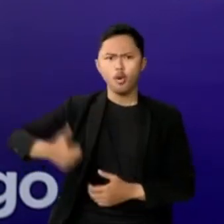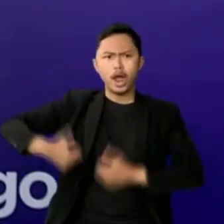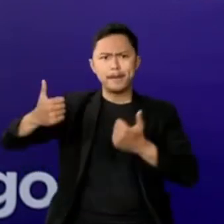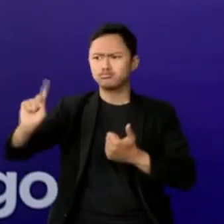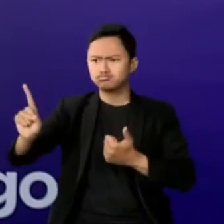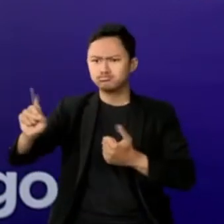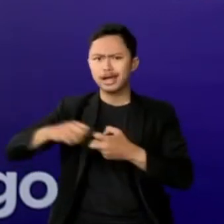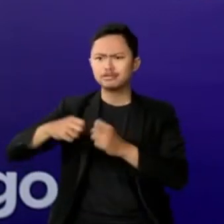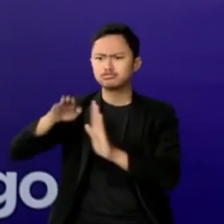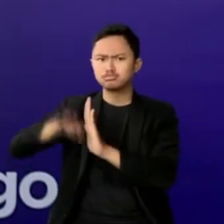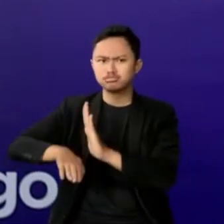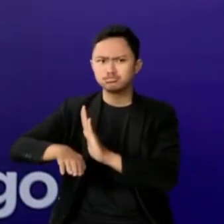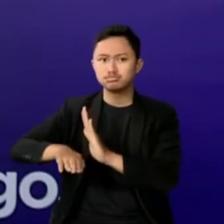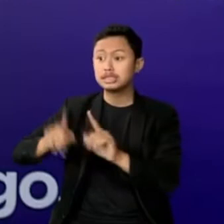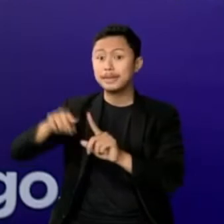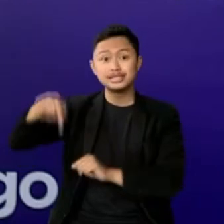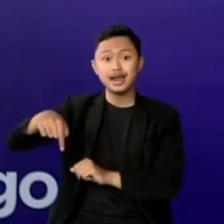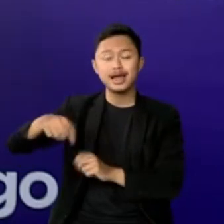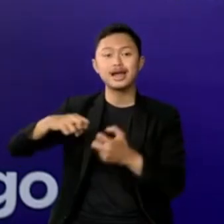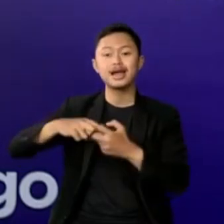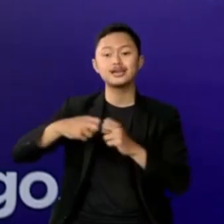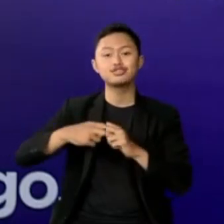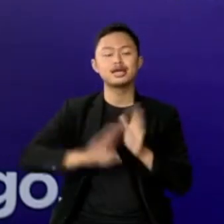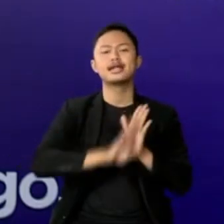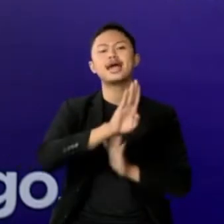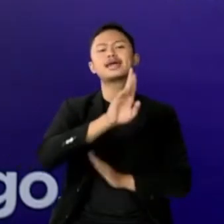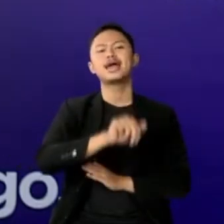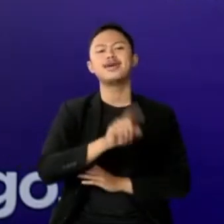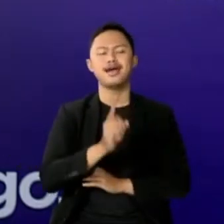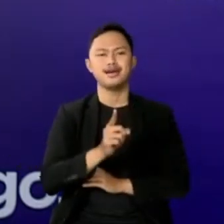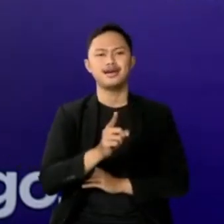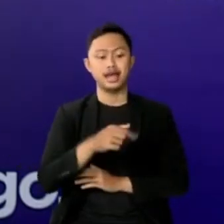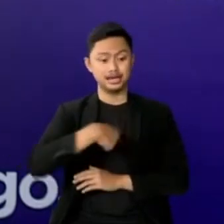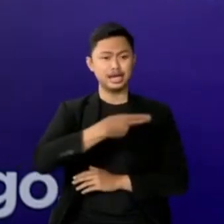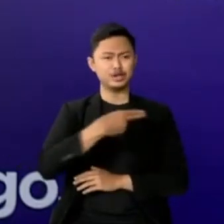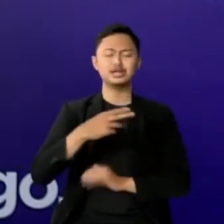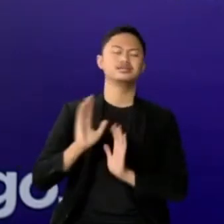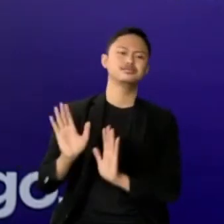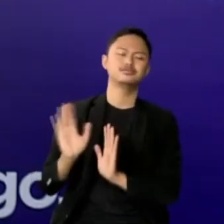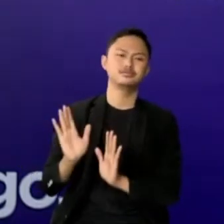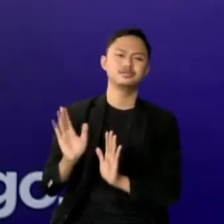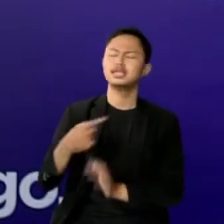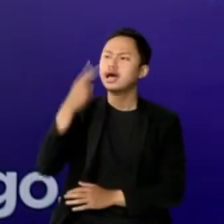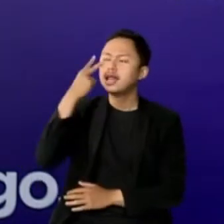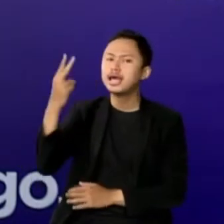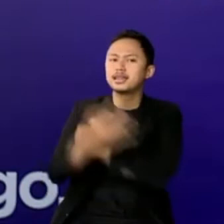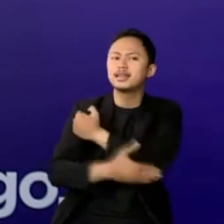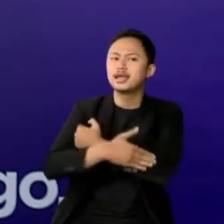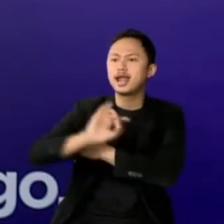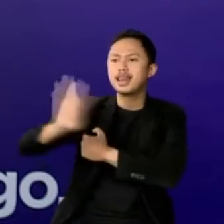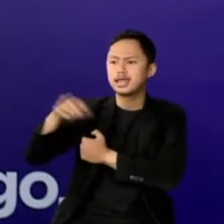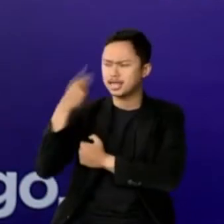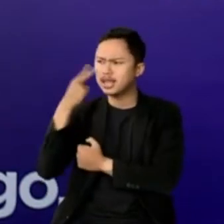duluan bisa menekan kasus Sekar Hai kasusnya naik lagi jangan sampai itu terjadi di Indonesia jadi kita cukup belajar melihat negara